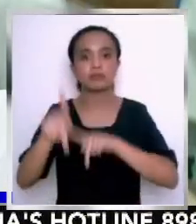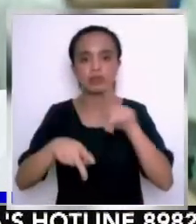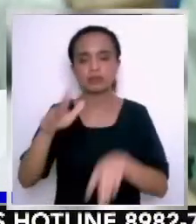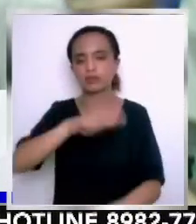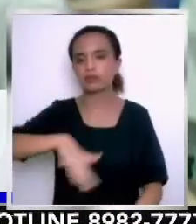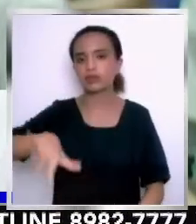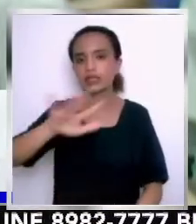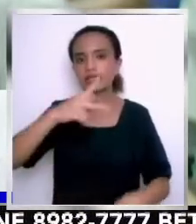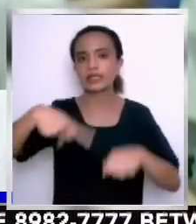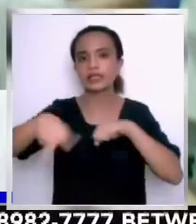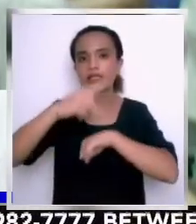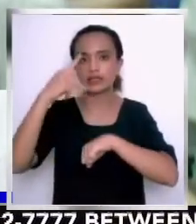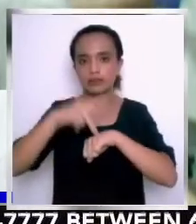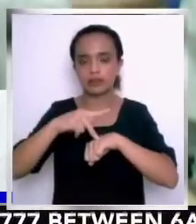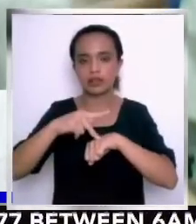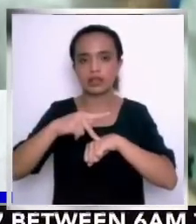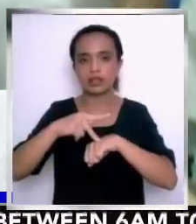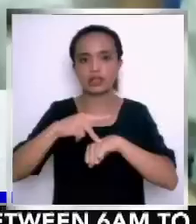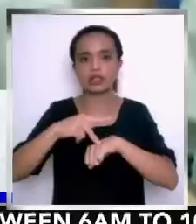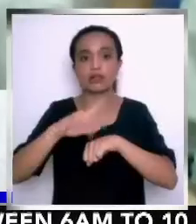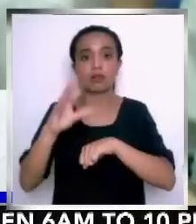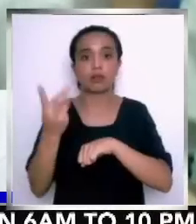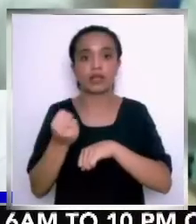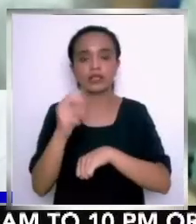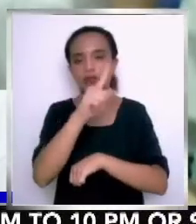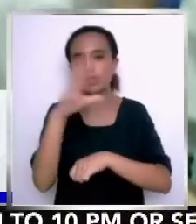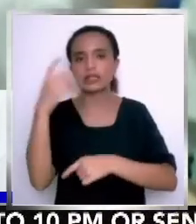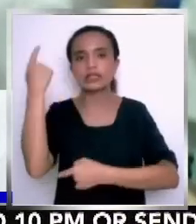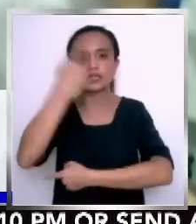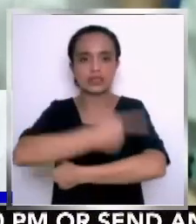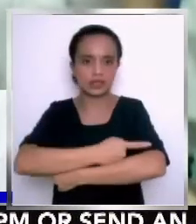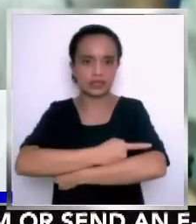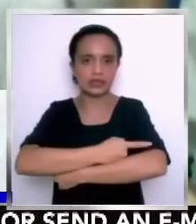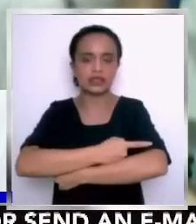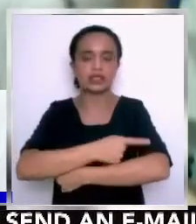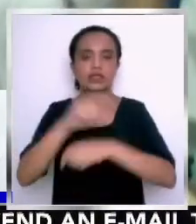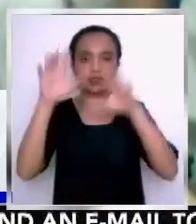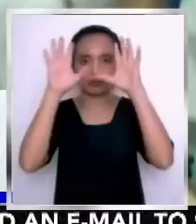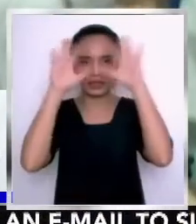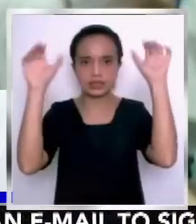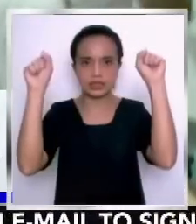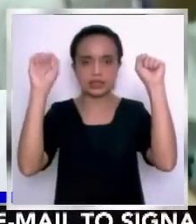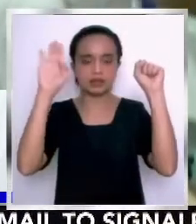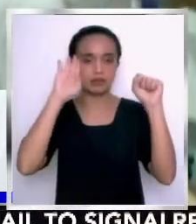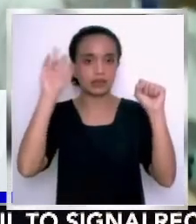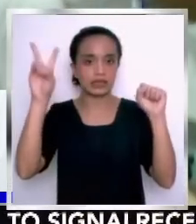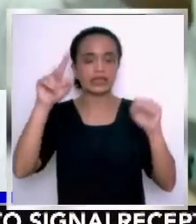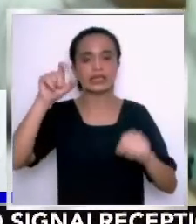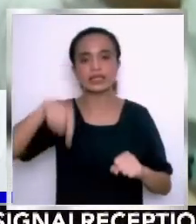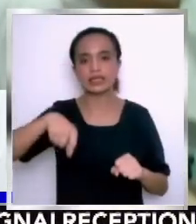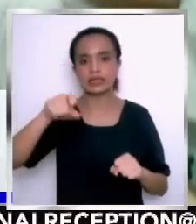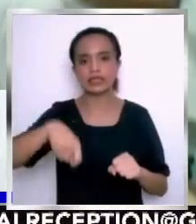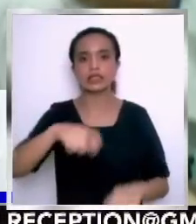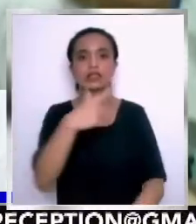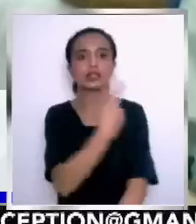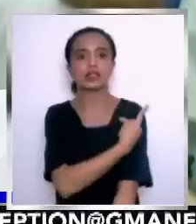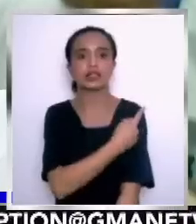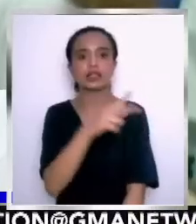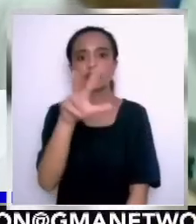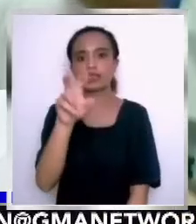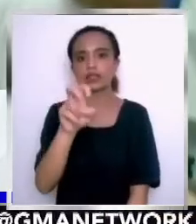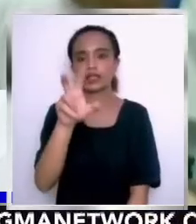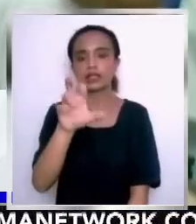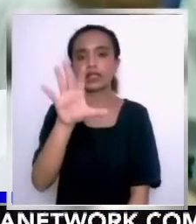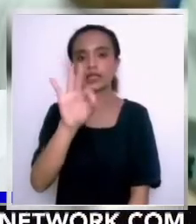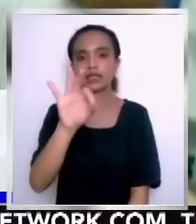unang 100 araw ni Pangulong Marcos. Para raw matupad ang direktibang ito ng Pangulo, kinakailangan makapagbakuna ng 397,000